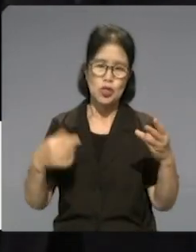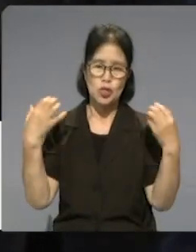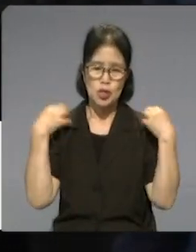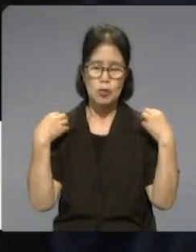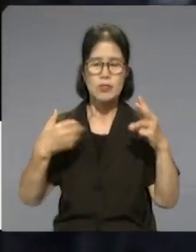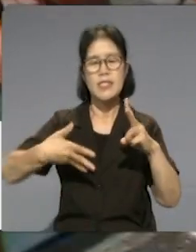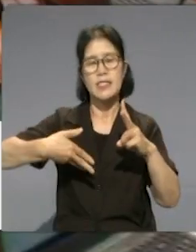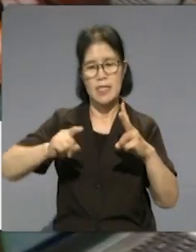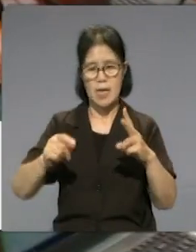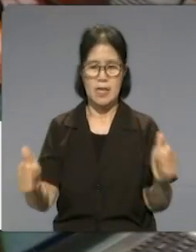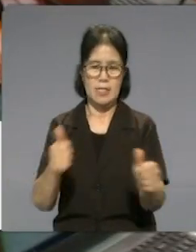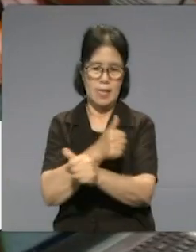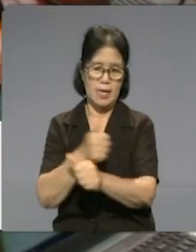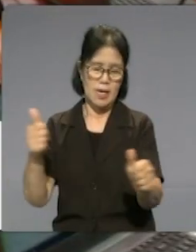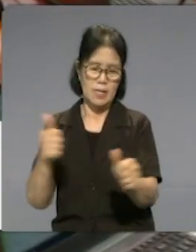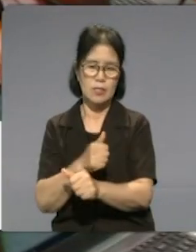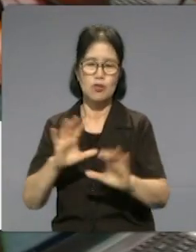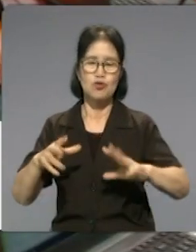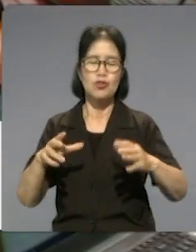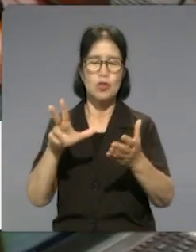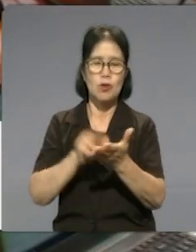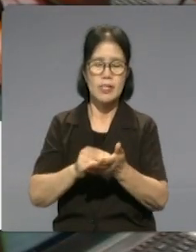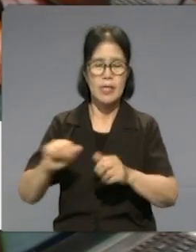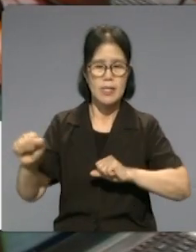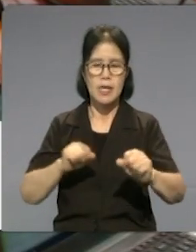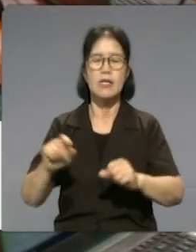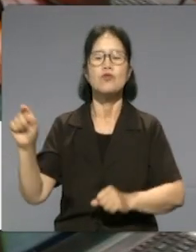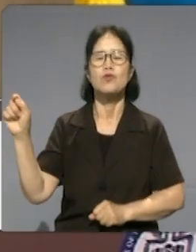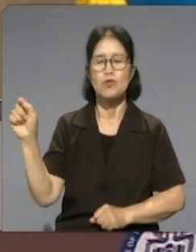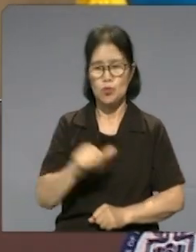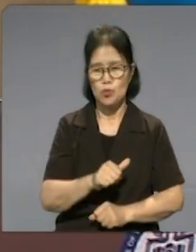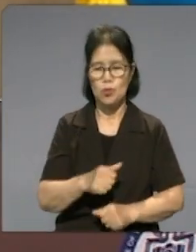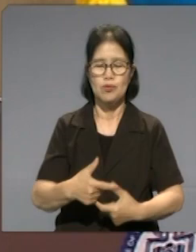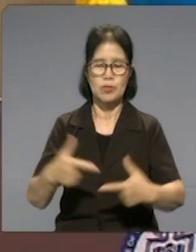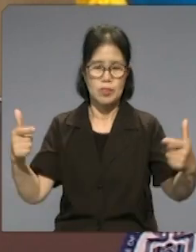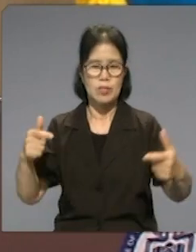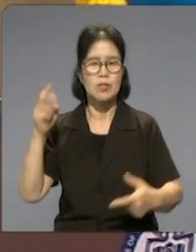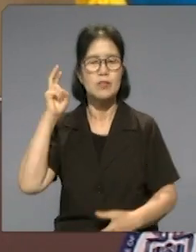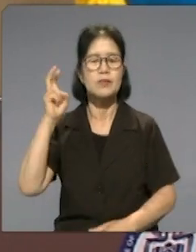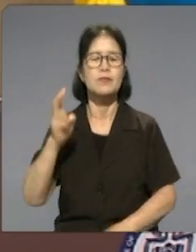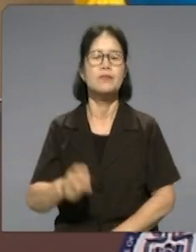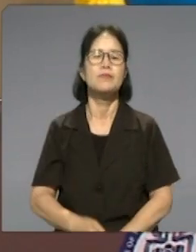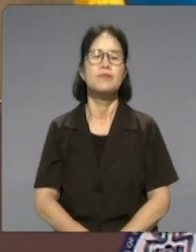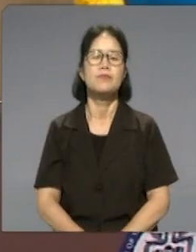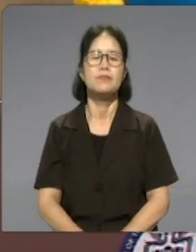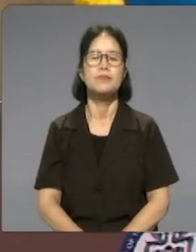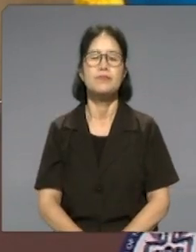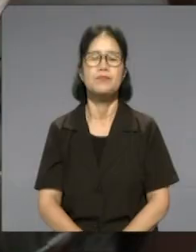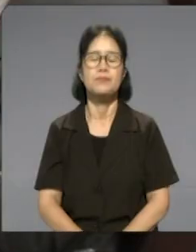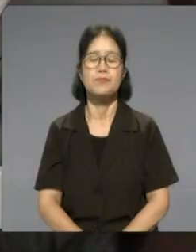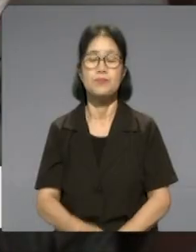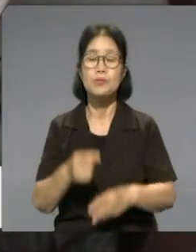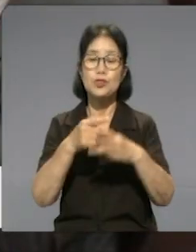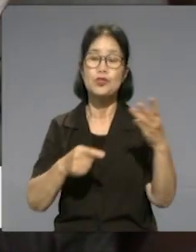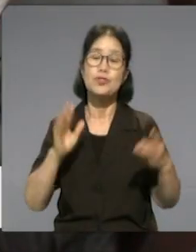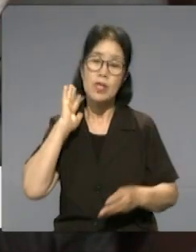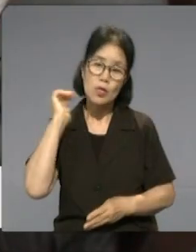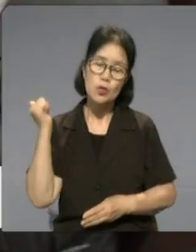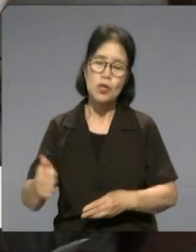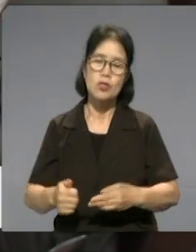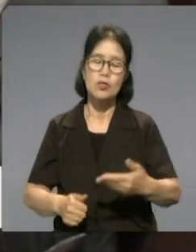2차 개각으로 국정과제 이행 속도를 높여나갈 것으로 관측됩니다. 윤 대통령은 다음